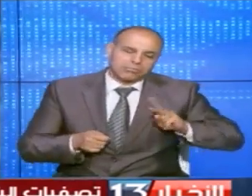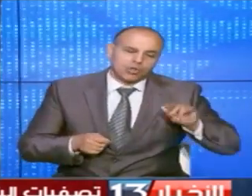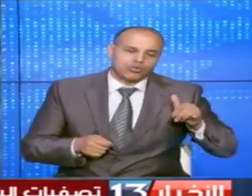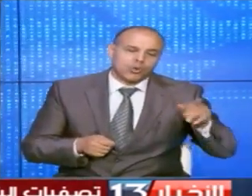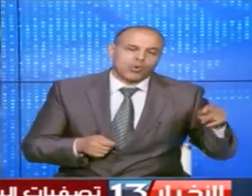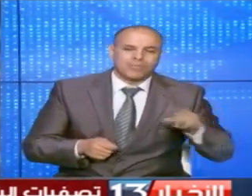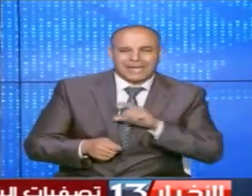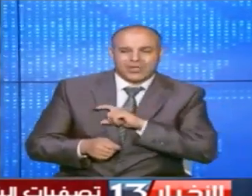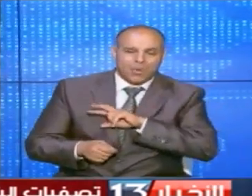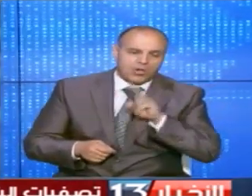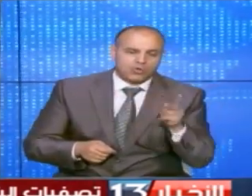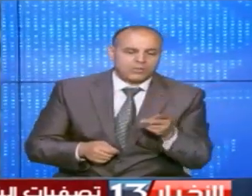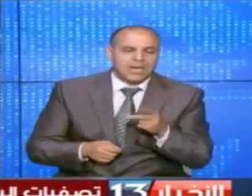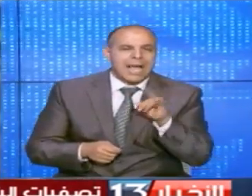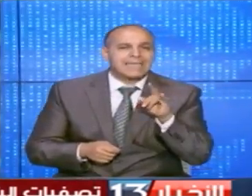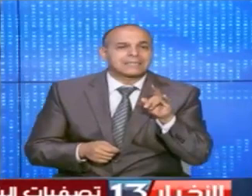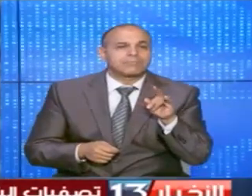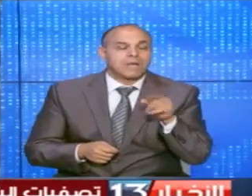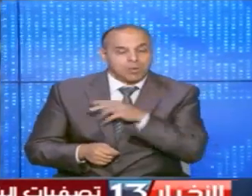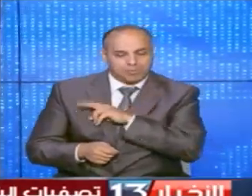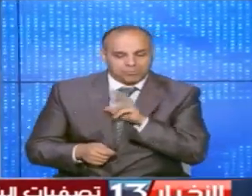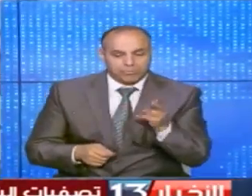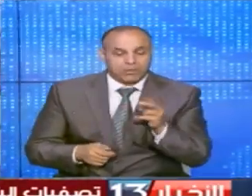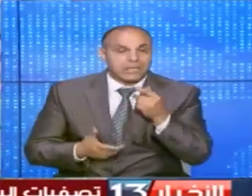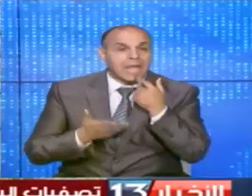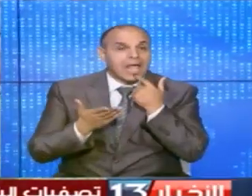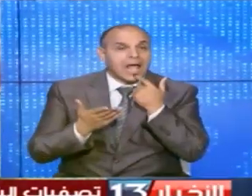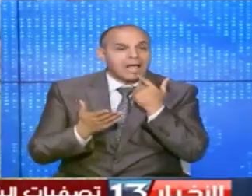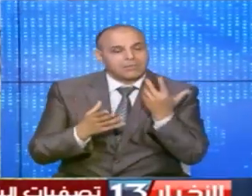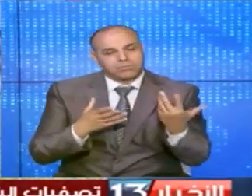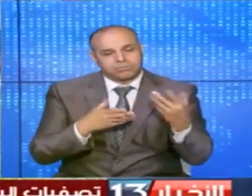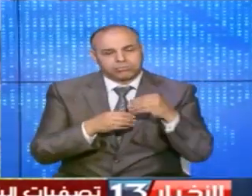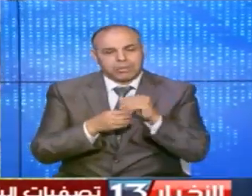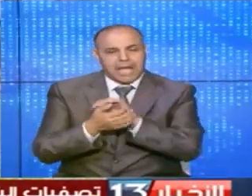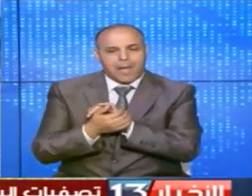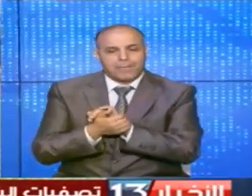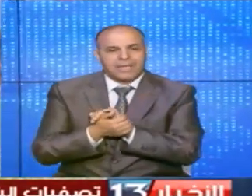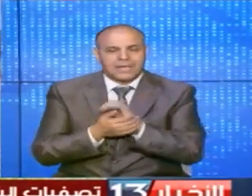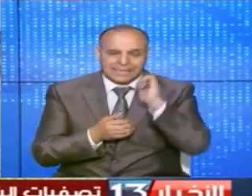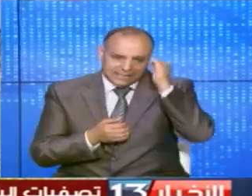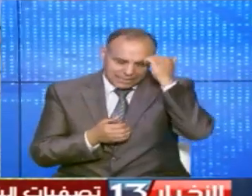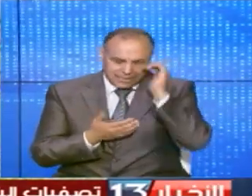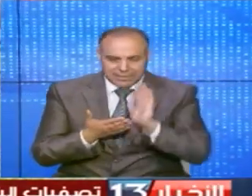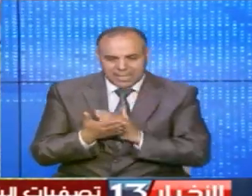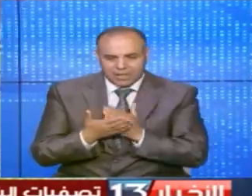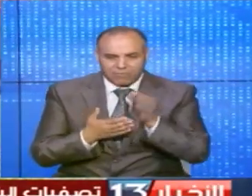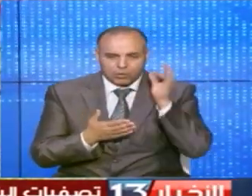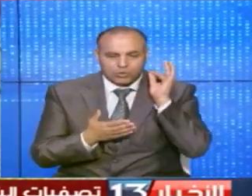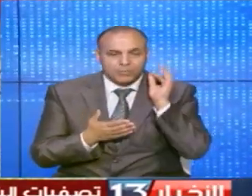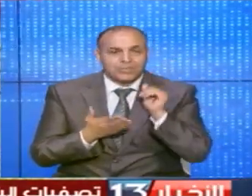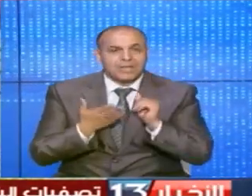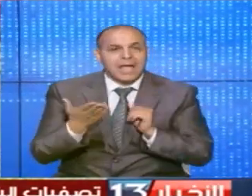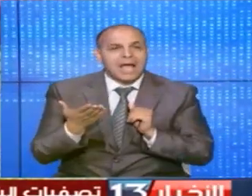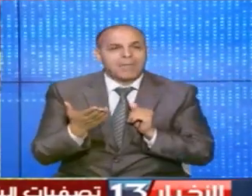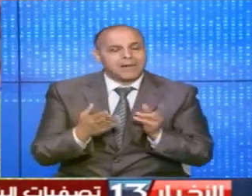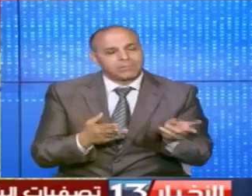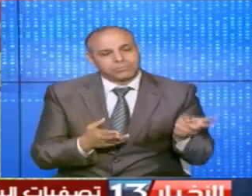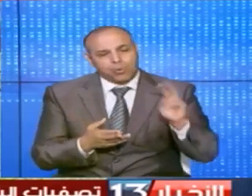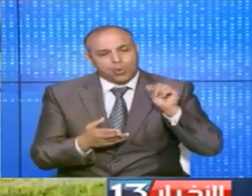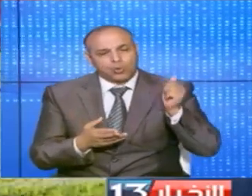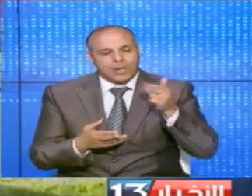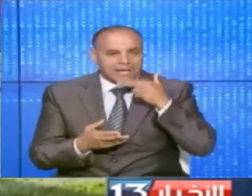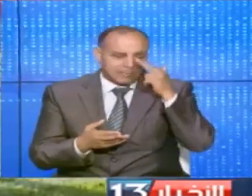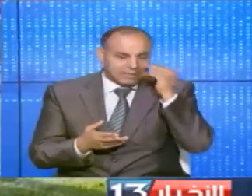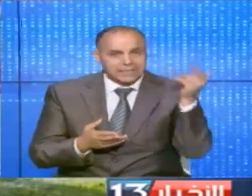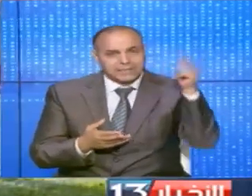النجم الرياضي الساحلي حازم الحاج حسن الذي سيلتحق بزملاءه في التربص الاعدادي بتونس قبل التحول غدا الخميس